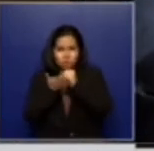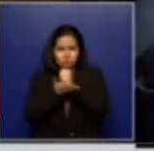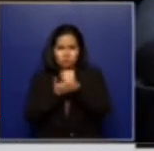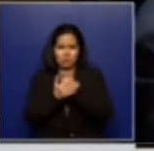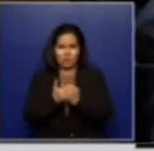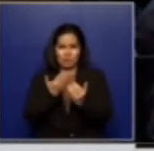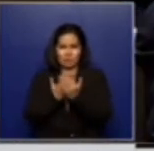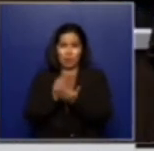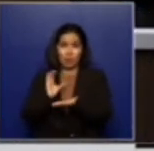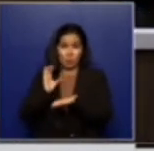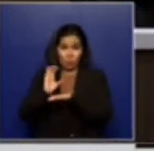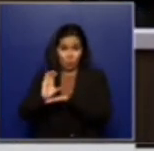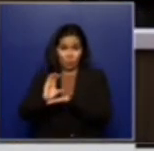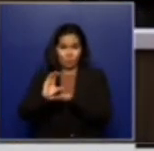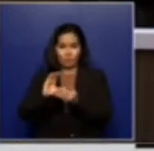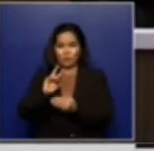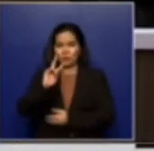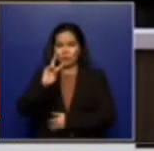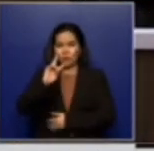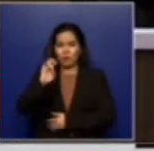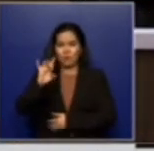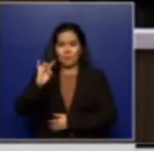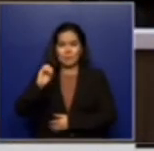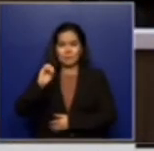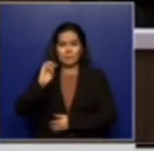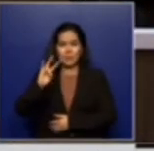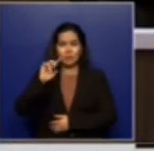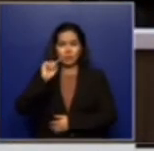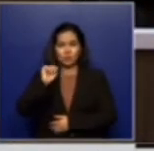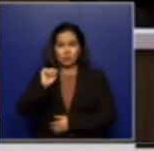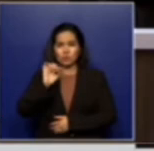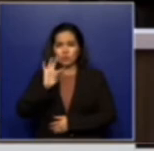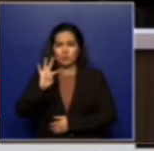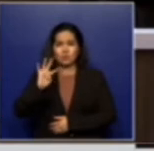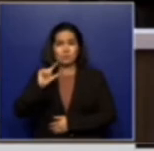โครงการบำบัดรักษาเรียวยาฟื้นฟูผู้ติดยาเสพติดได้รับงบประมาณ280 7.4